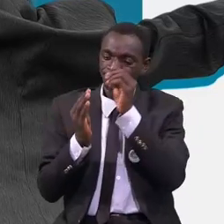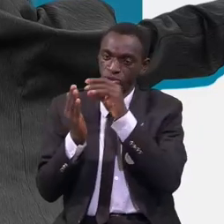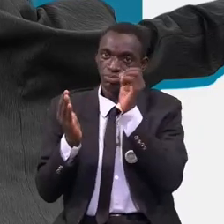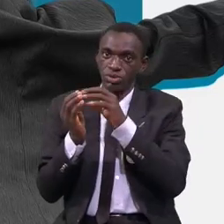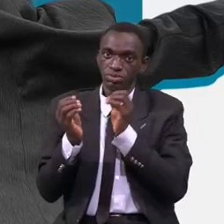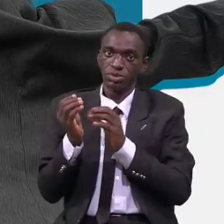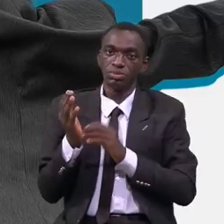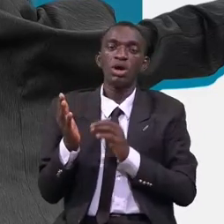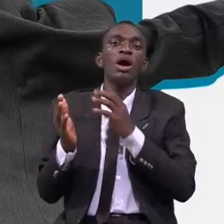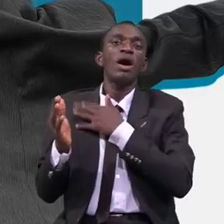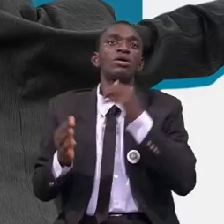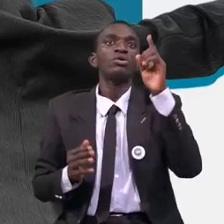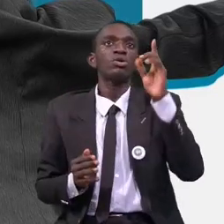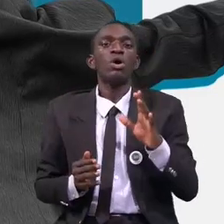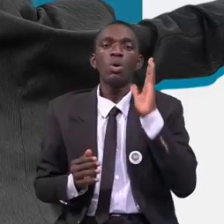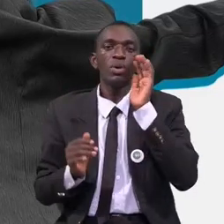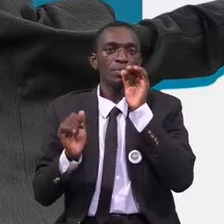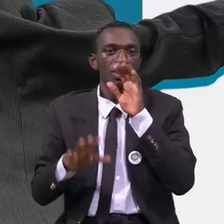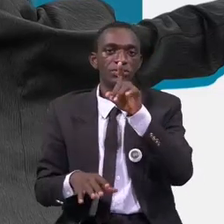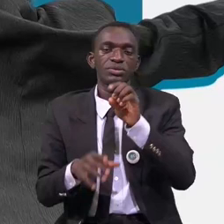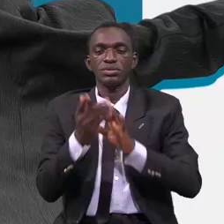fiche au nom de Jésus